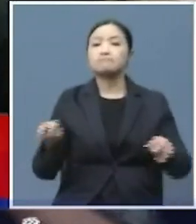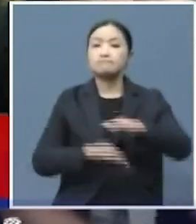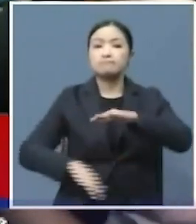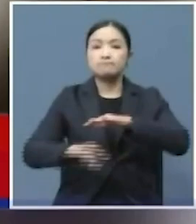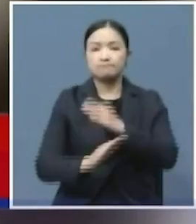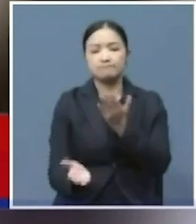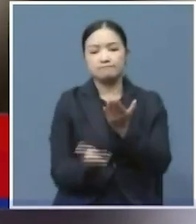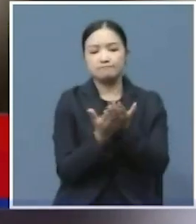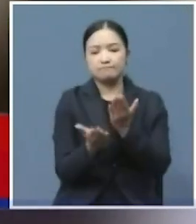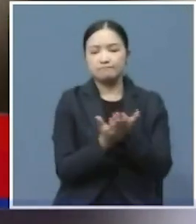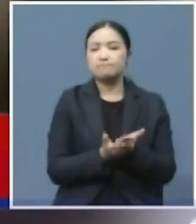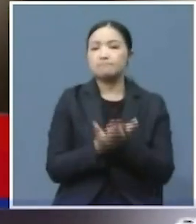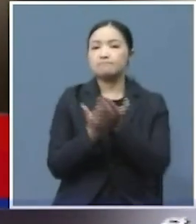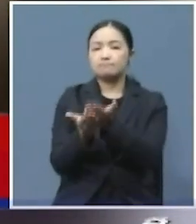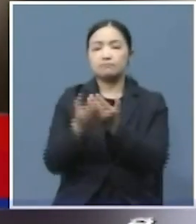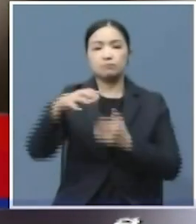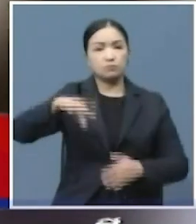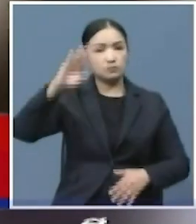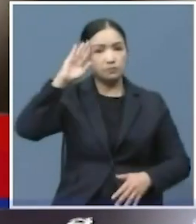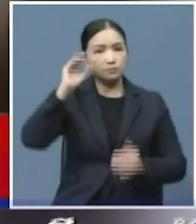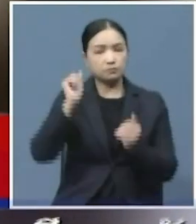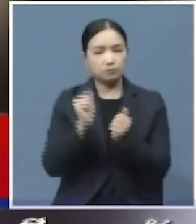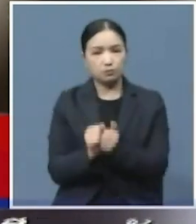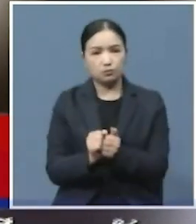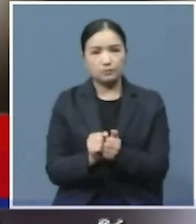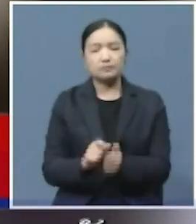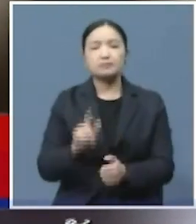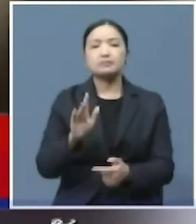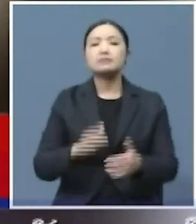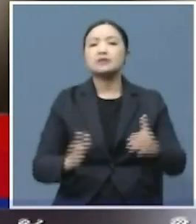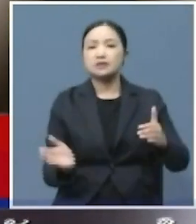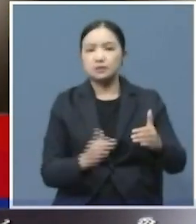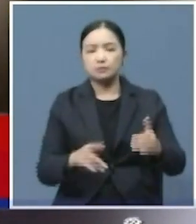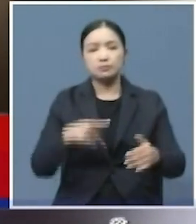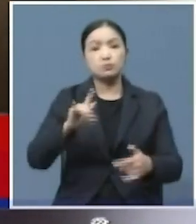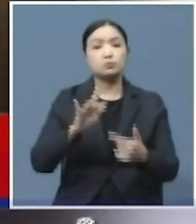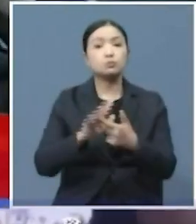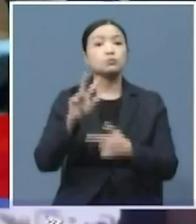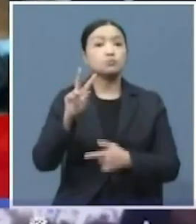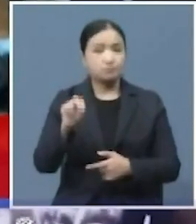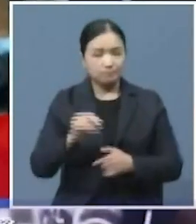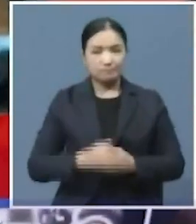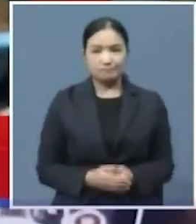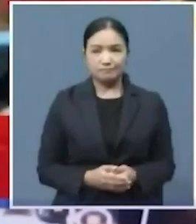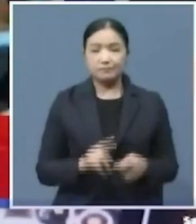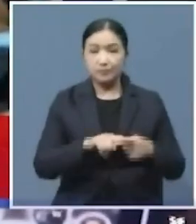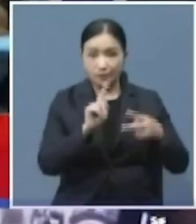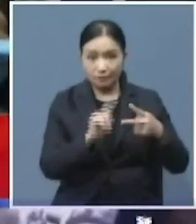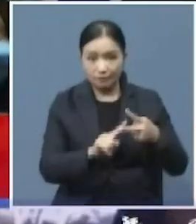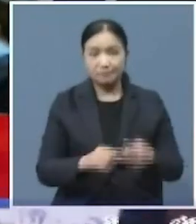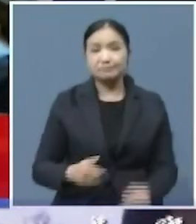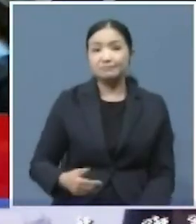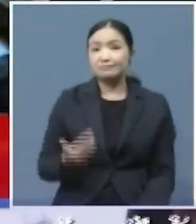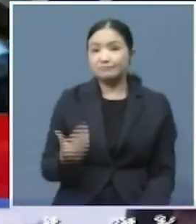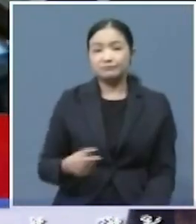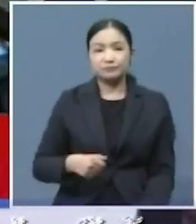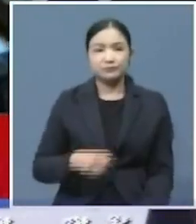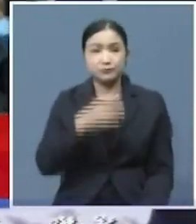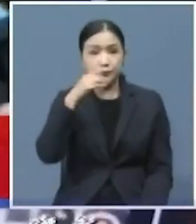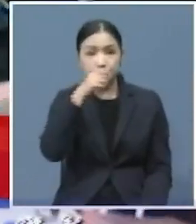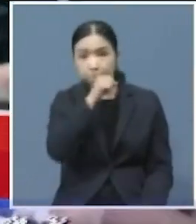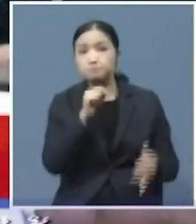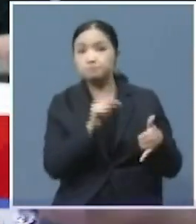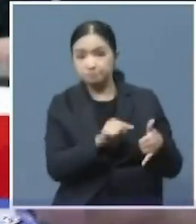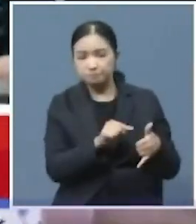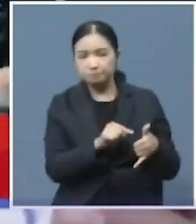สอบสวนสนเตาปูนด้วยครับนอกจากพิมพ์วิทยาลัยแล้วนะครับวันนี้ทนายตั้มนำสายลับที่อ้างว่ามีการ